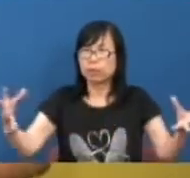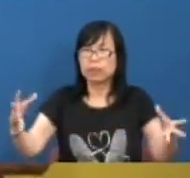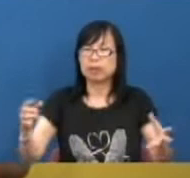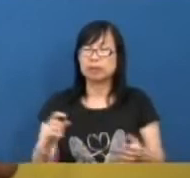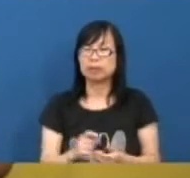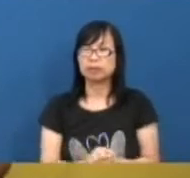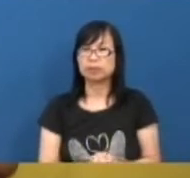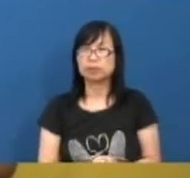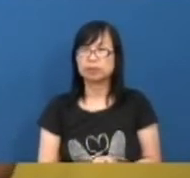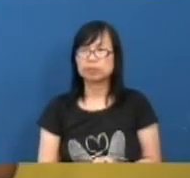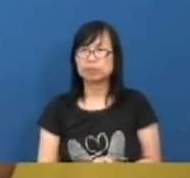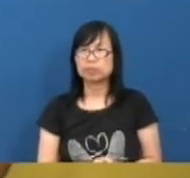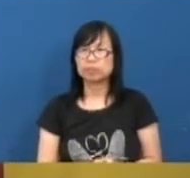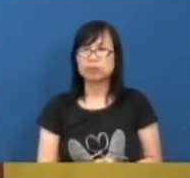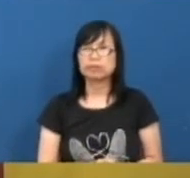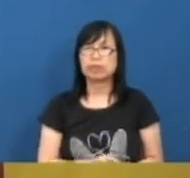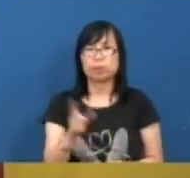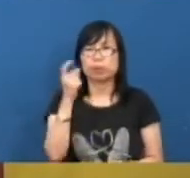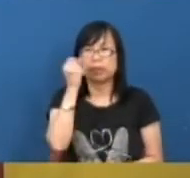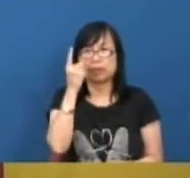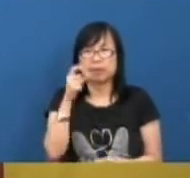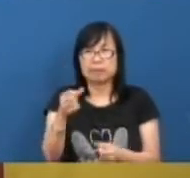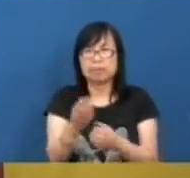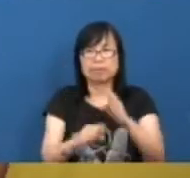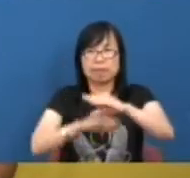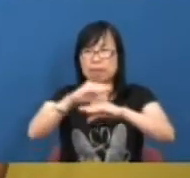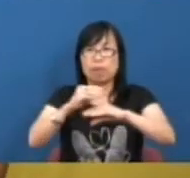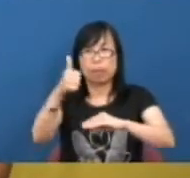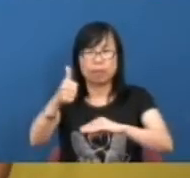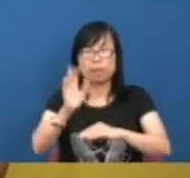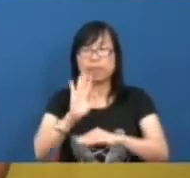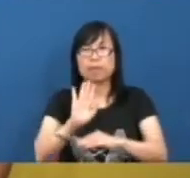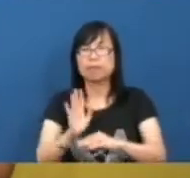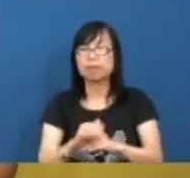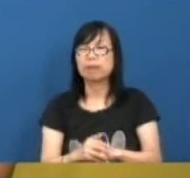嗱當然其實咧就唔係話突然起好嘅、除咗喺呢個